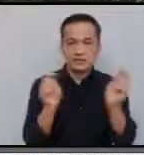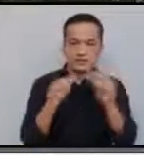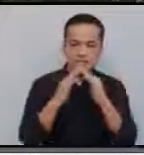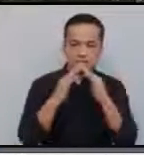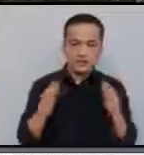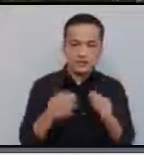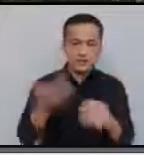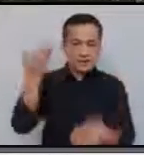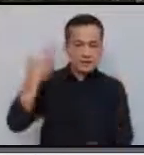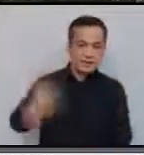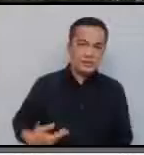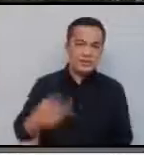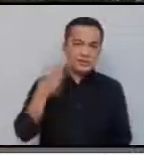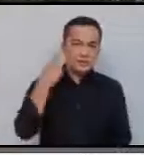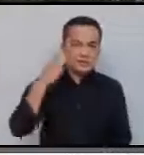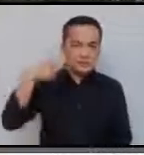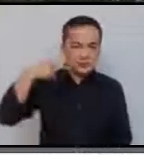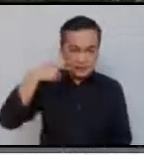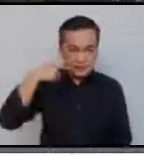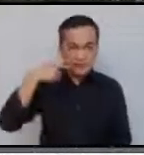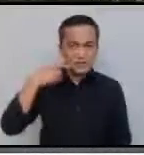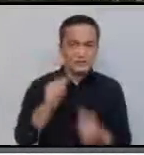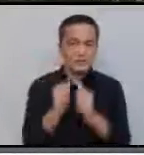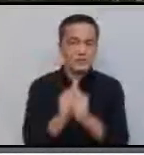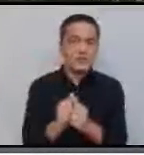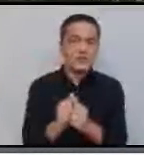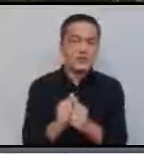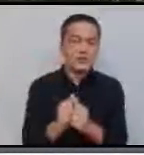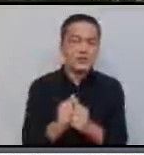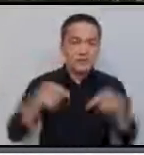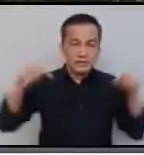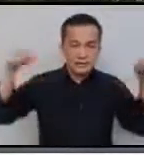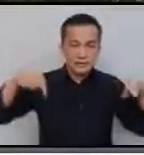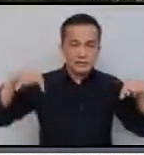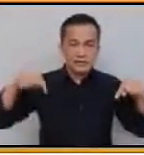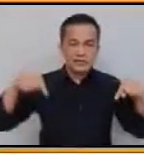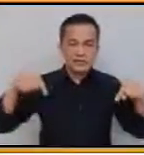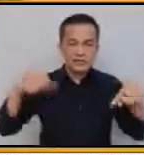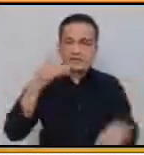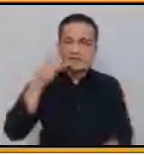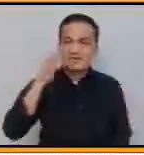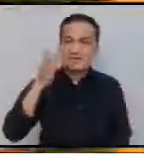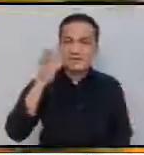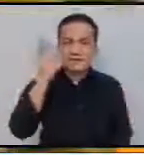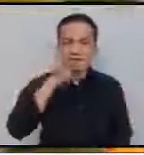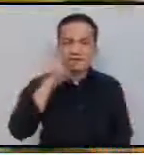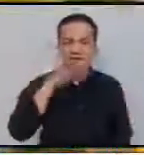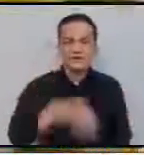si Carla Paderna at samahan nyo po ulit ako dito lang sa Sarap Pinoy!